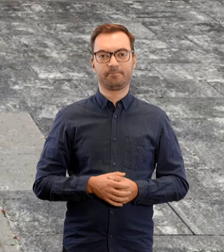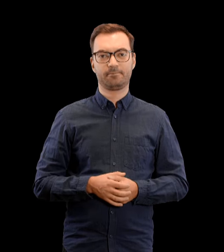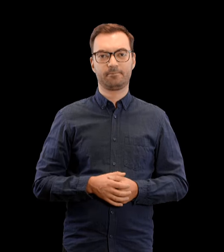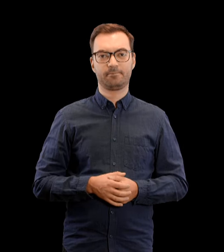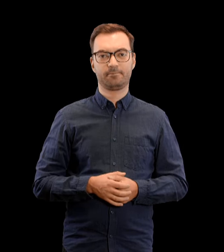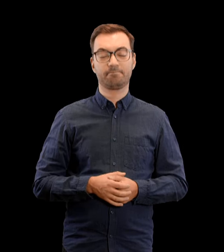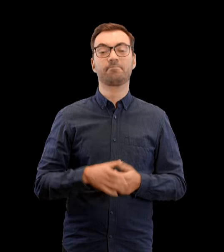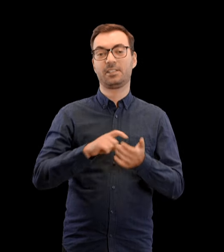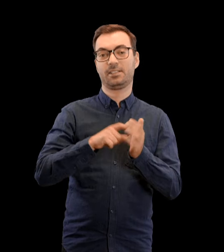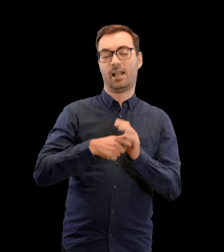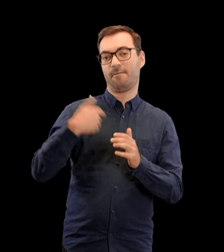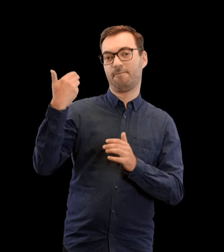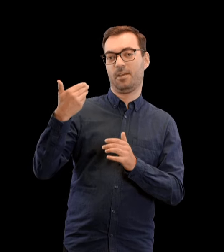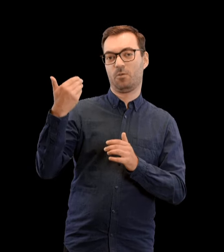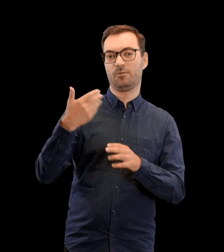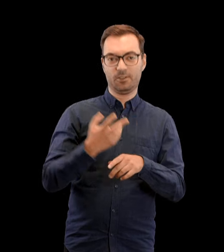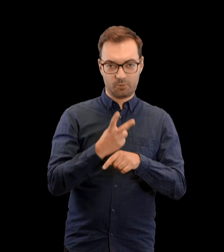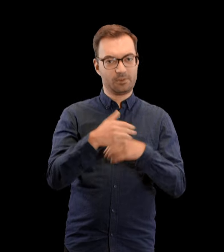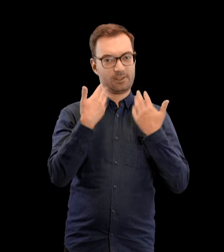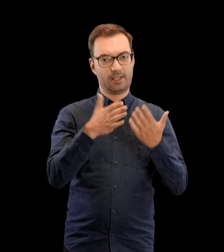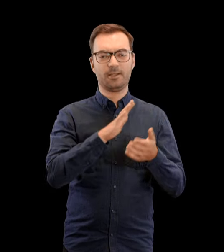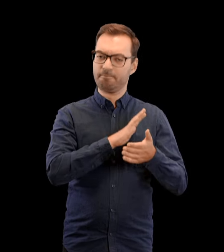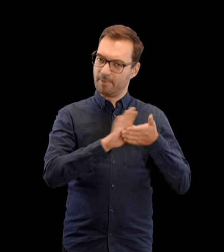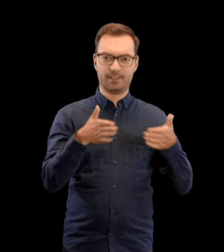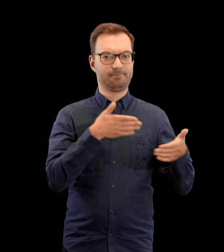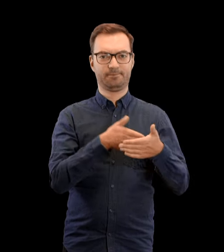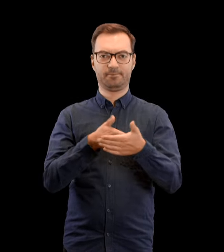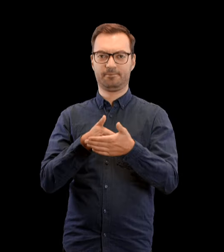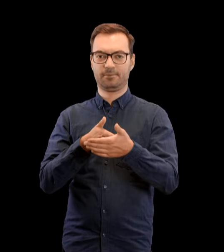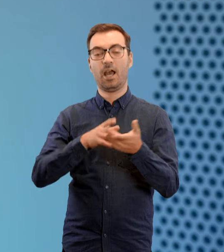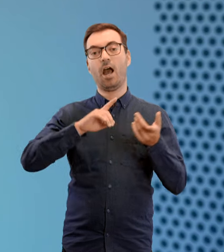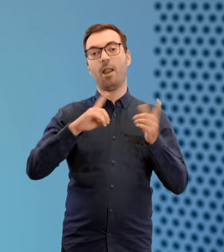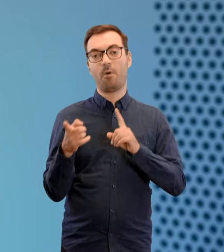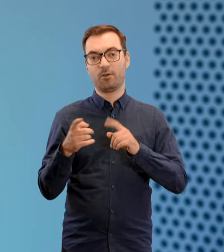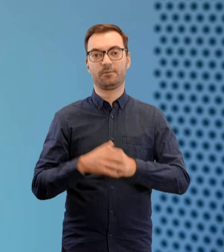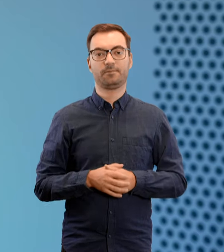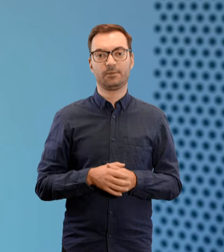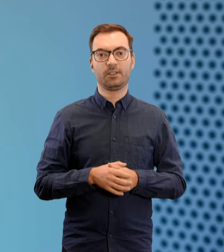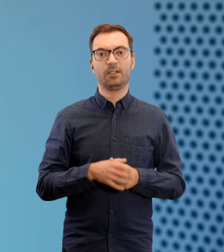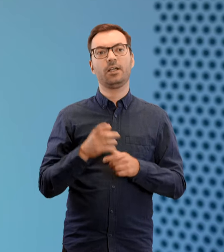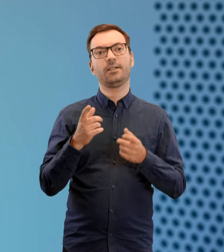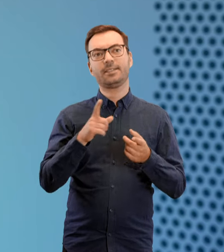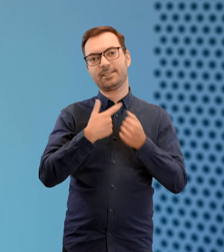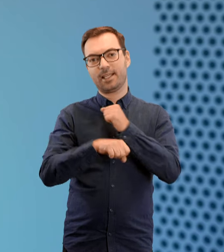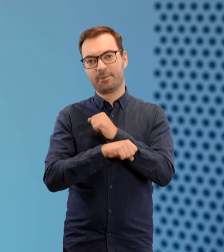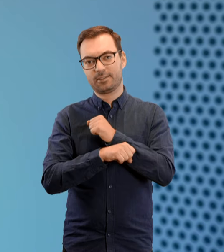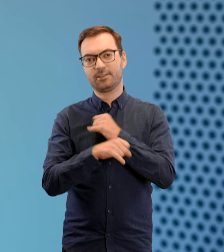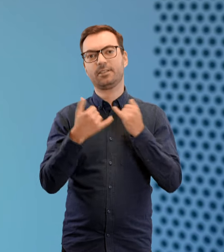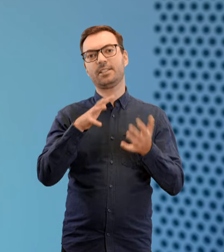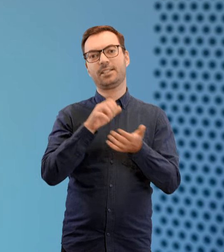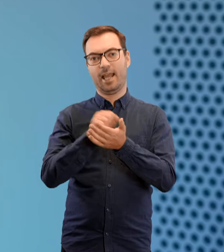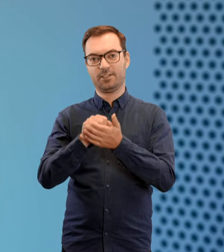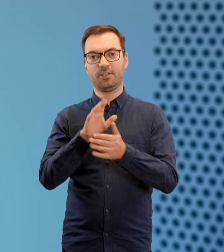dostępu do sal dydaktycznych bez barier architektonicznych lub organizacji równorzędnej formy zajęć